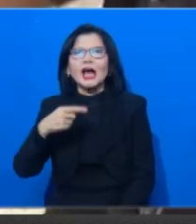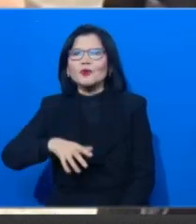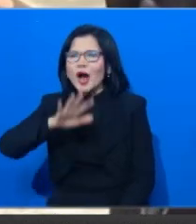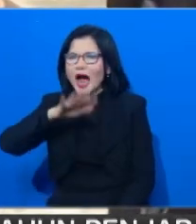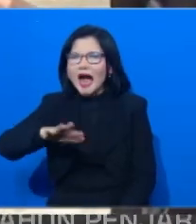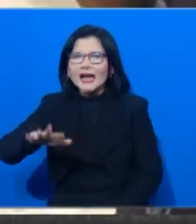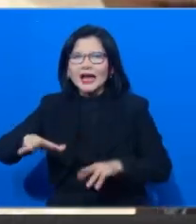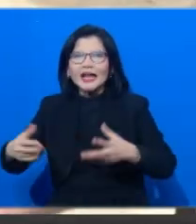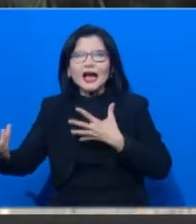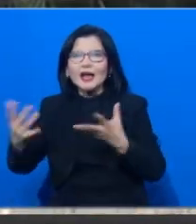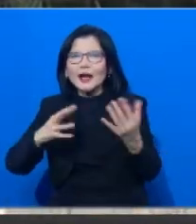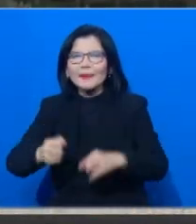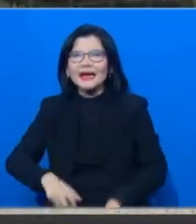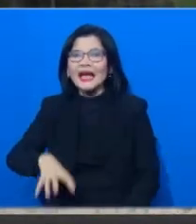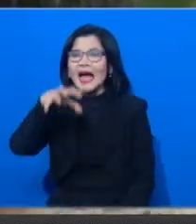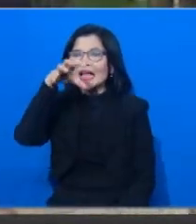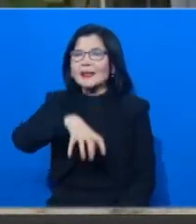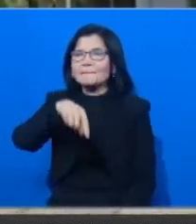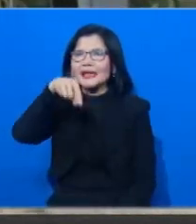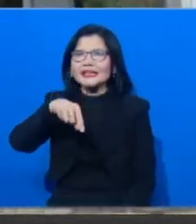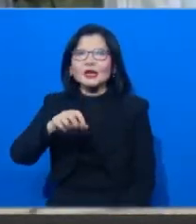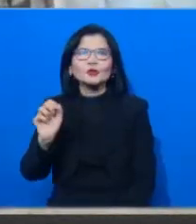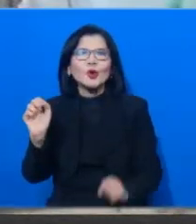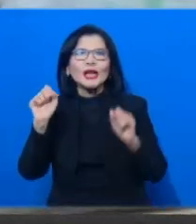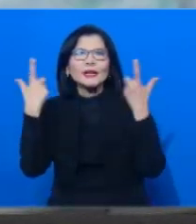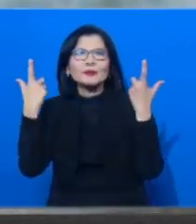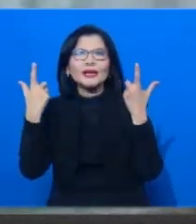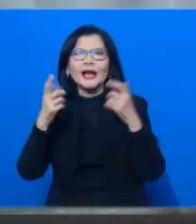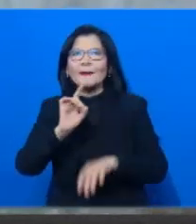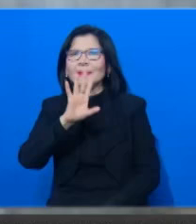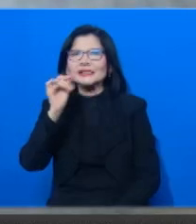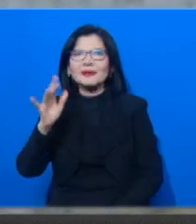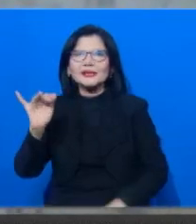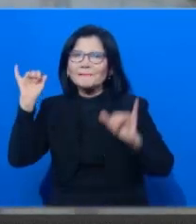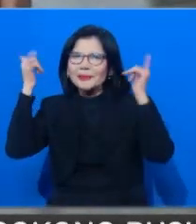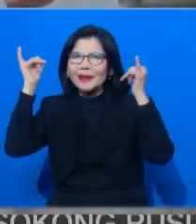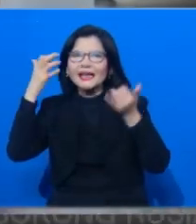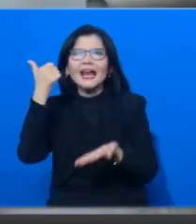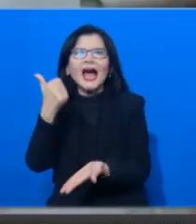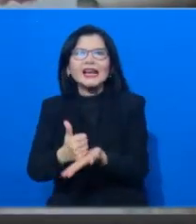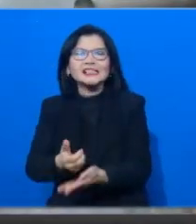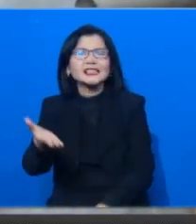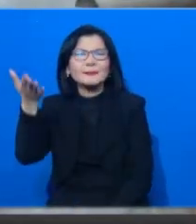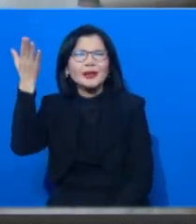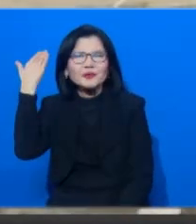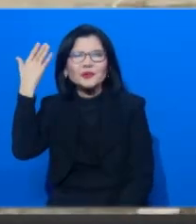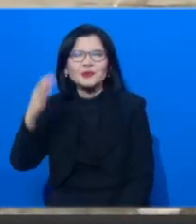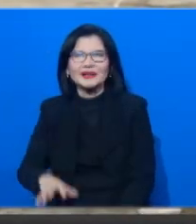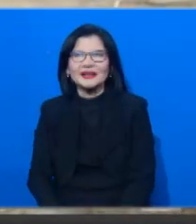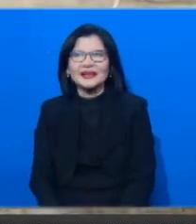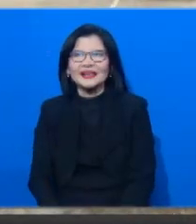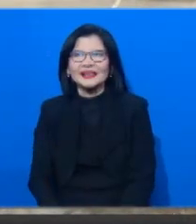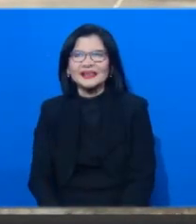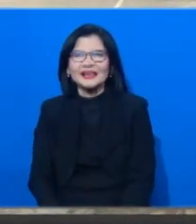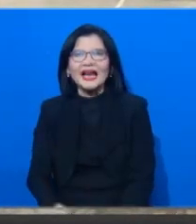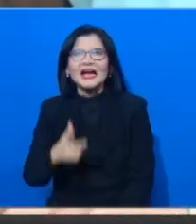anak-anak. Halaman rumah dijadikan arena anak-anak mengisi liburan dengan permainan tradisional. Beragam permainan tradisional mereka